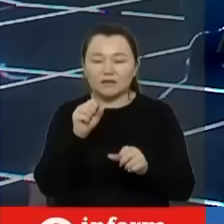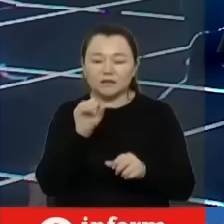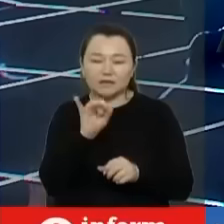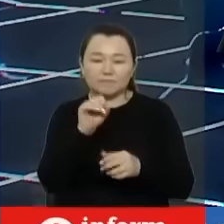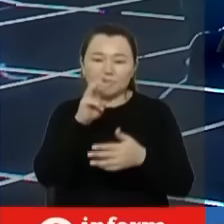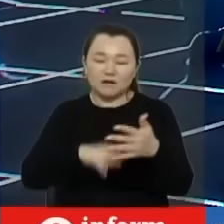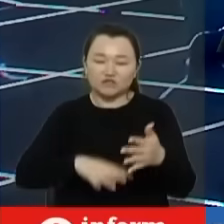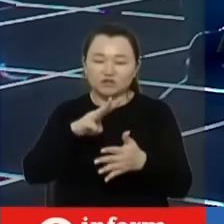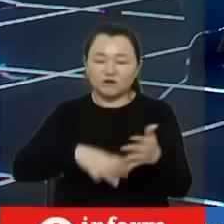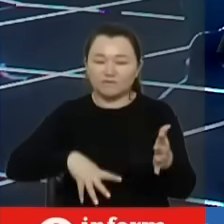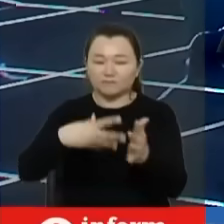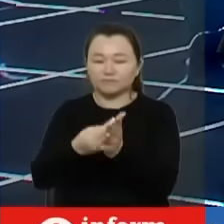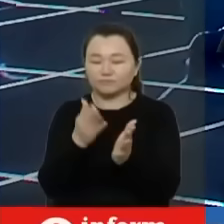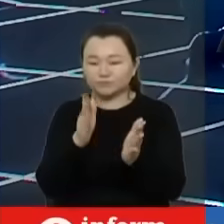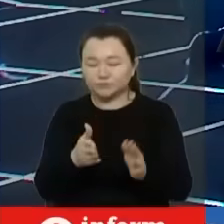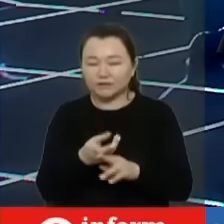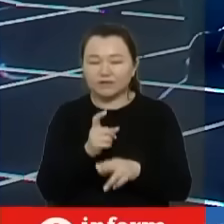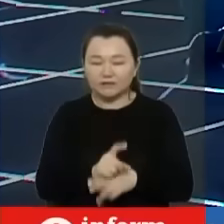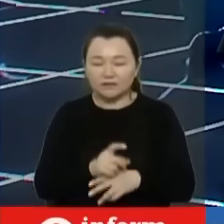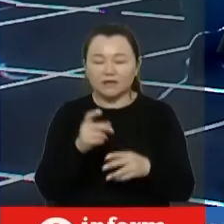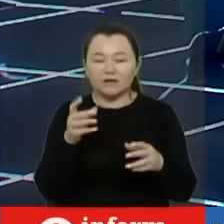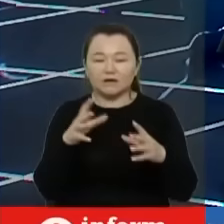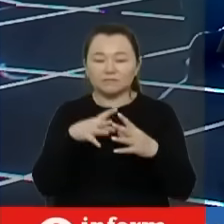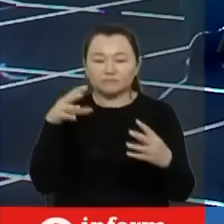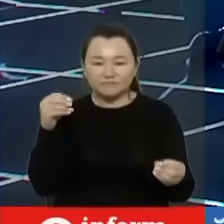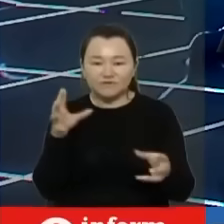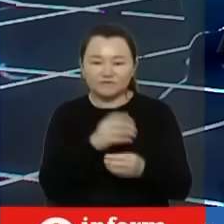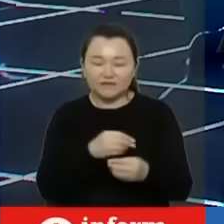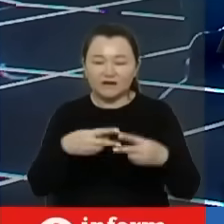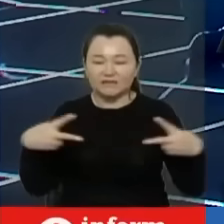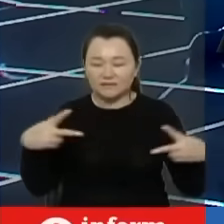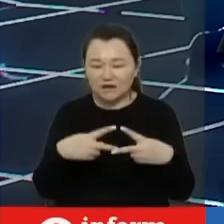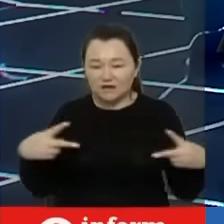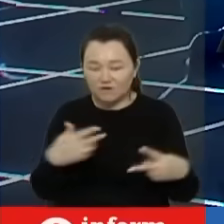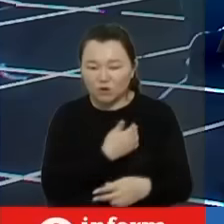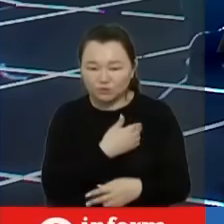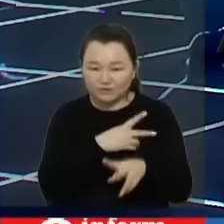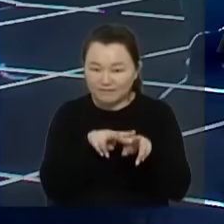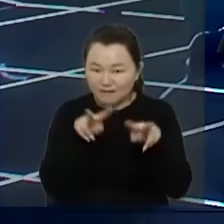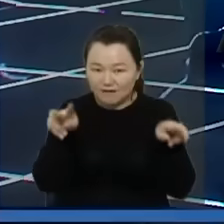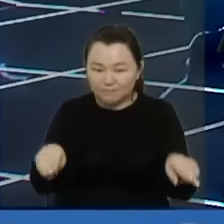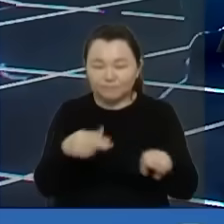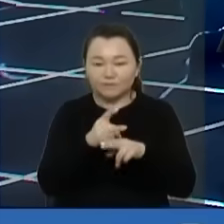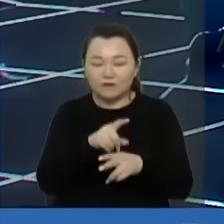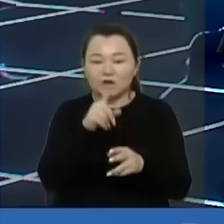Мәжіліс депутаттары қозғалыс құралын жеңіл көлікпен теңестіру ұсынып отыр. Осылайша заңды жиі бұзып, құжатсыз жүрген азаматтарға